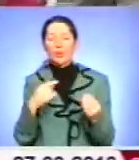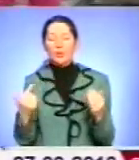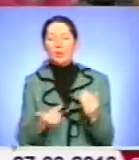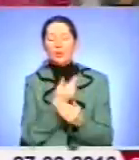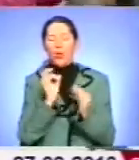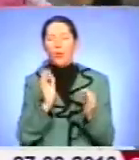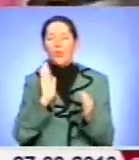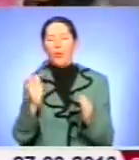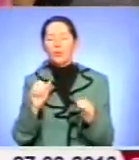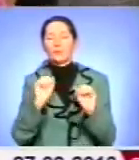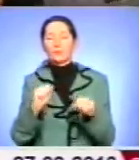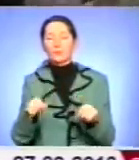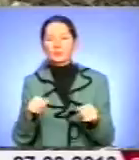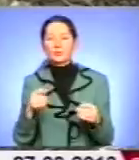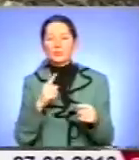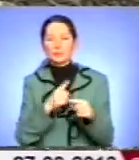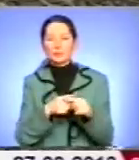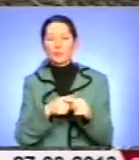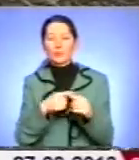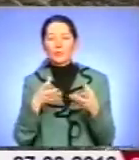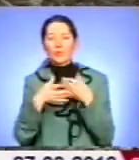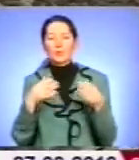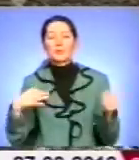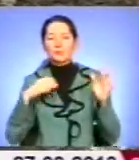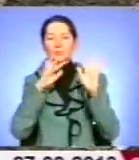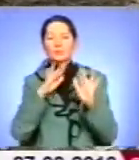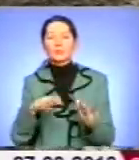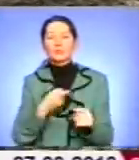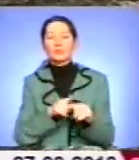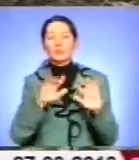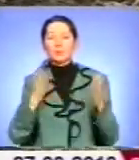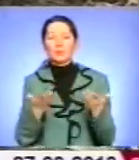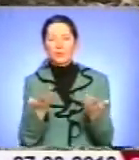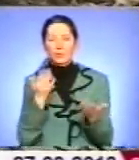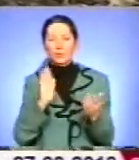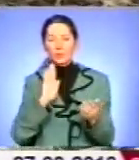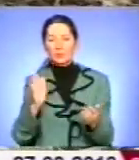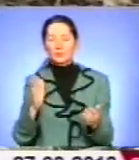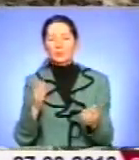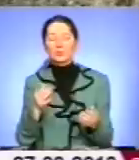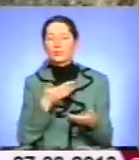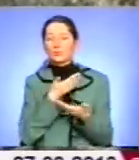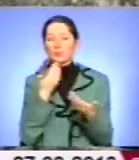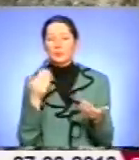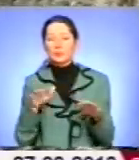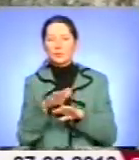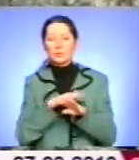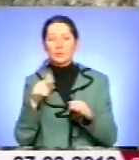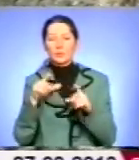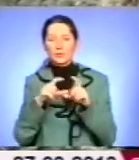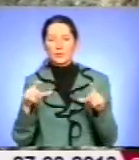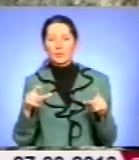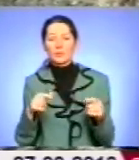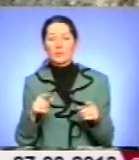передбачають можливість повеней та підтоплень, пританені снігу. Ці явища можуть відбуватися у разі відсутності у населених пунктах